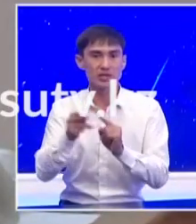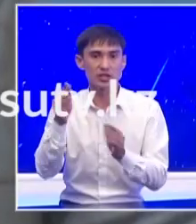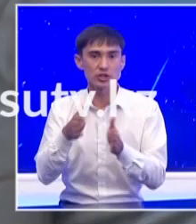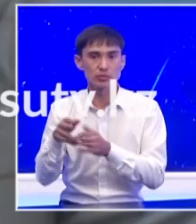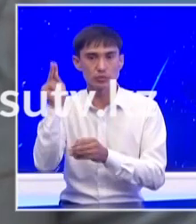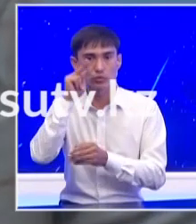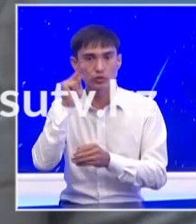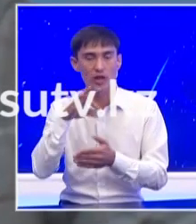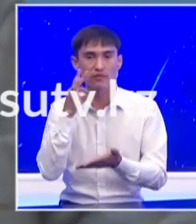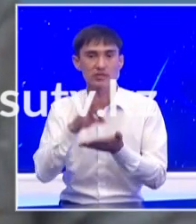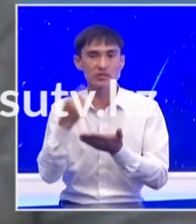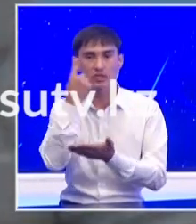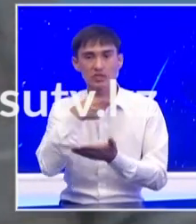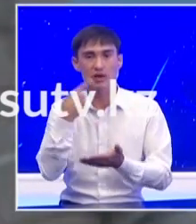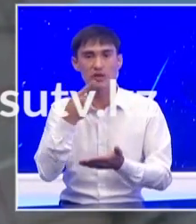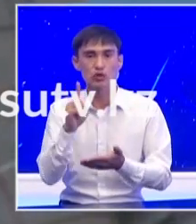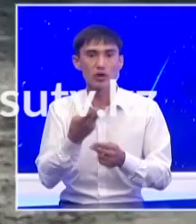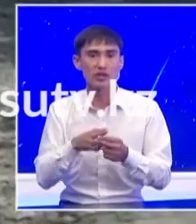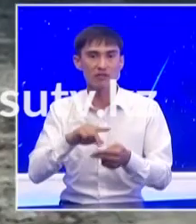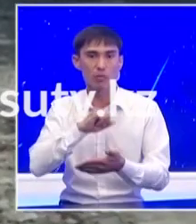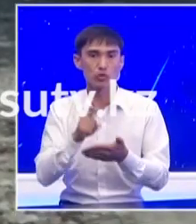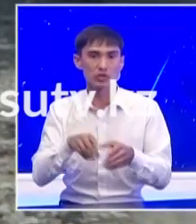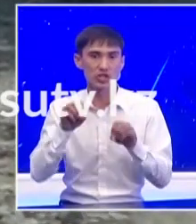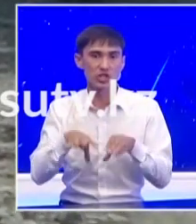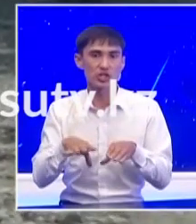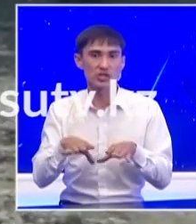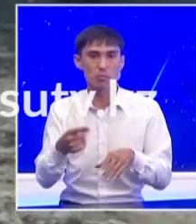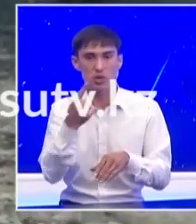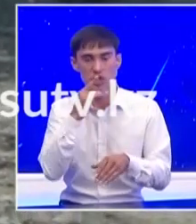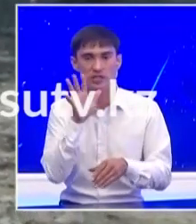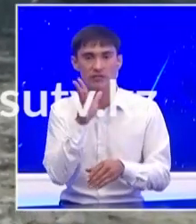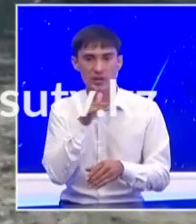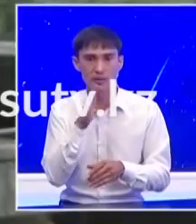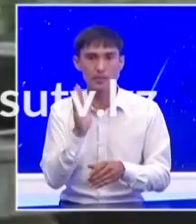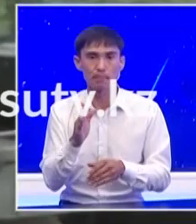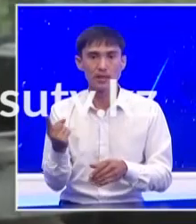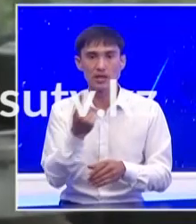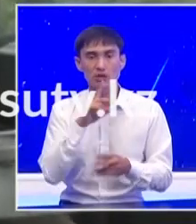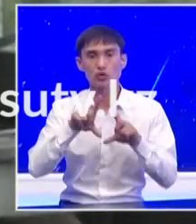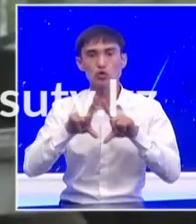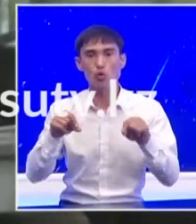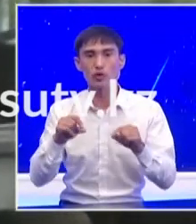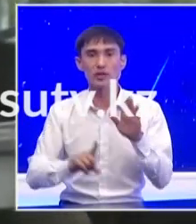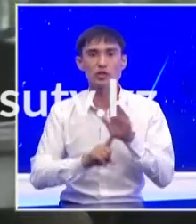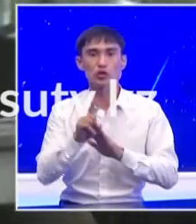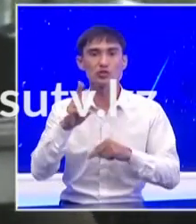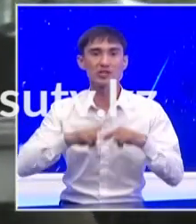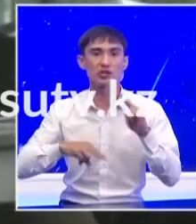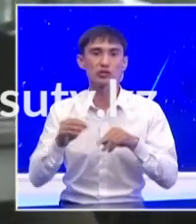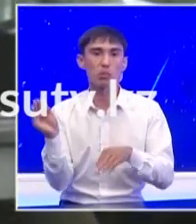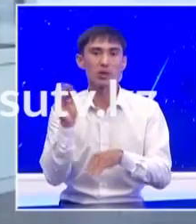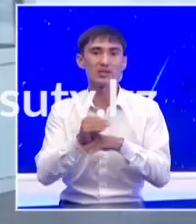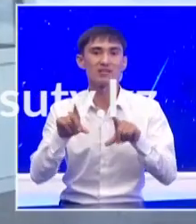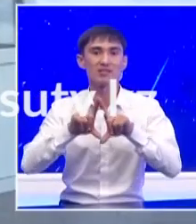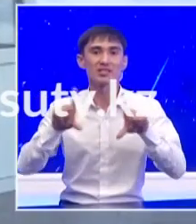Однако ответственные лица утверждают, что этот вопрос решится в самое ближайшее время. Недалеко от школы уже началось строительство